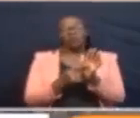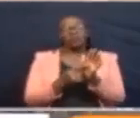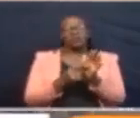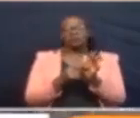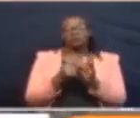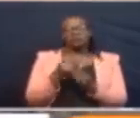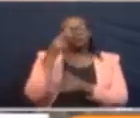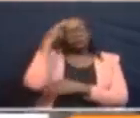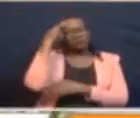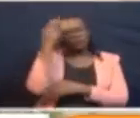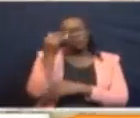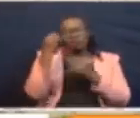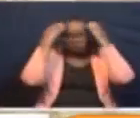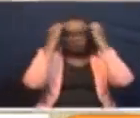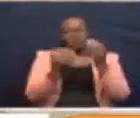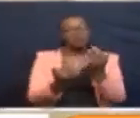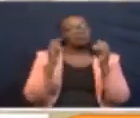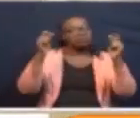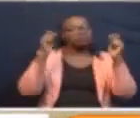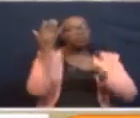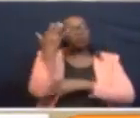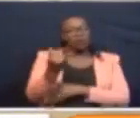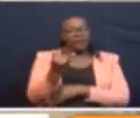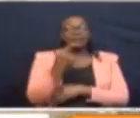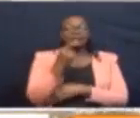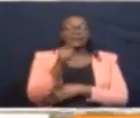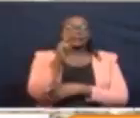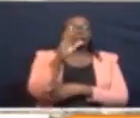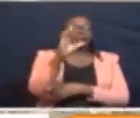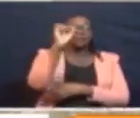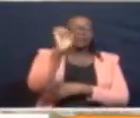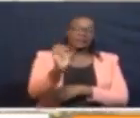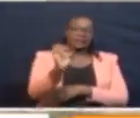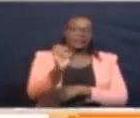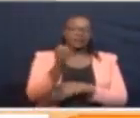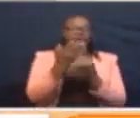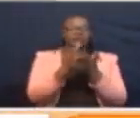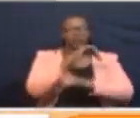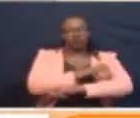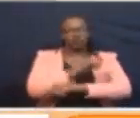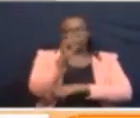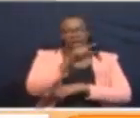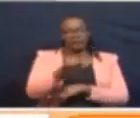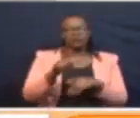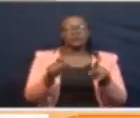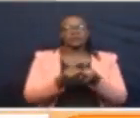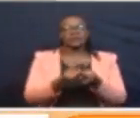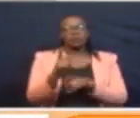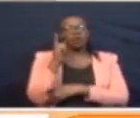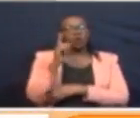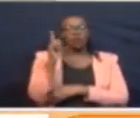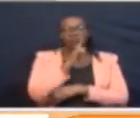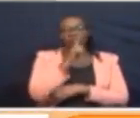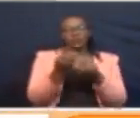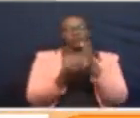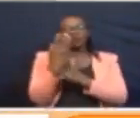shuleni ni pamoja na ghadhabu ya kubatilishwa kwa matokeo ya KCSE ya mwaka jana kwa baadhi ya shule, sheria kali zilizowekwa dhidi ya wizi wa